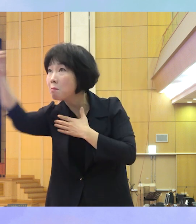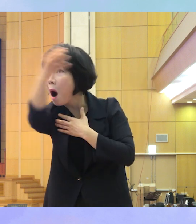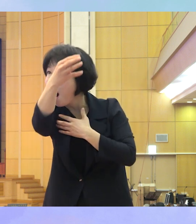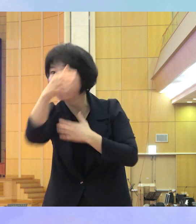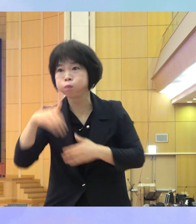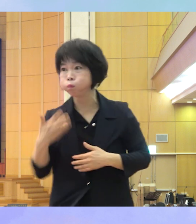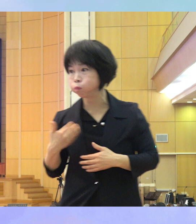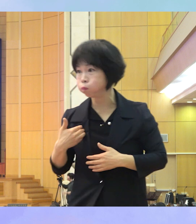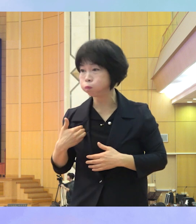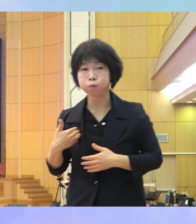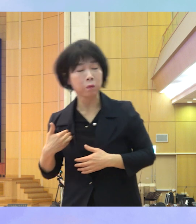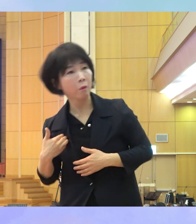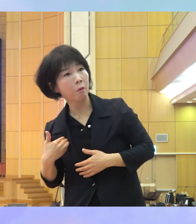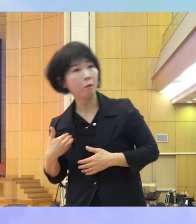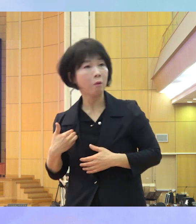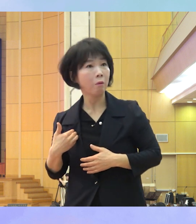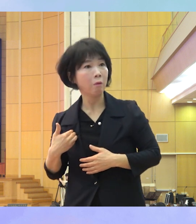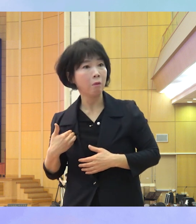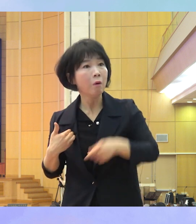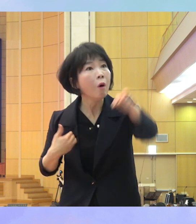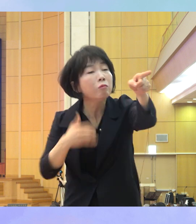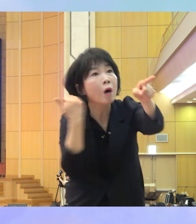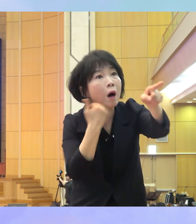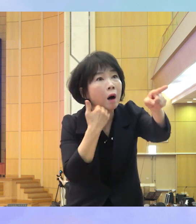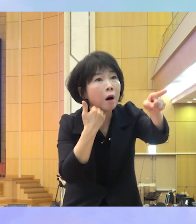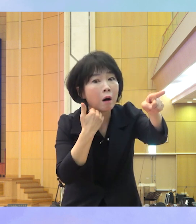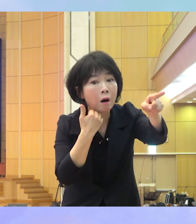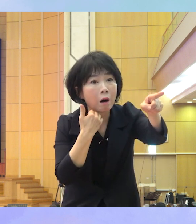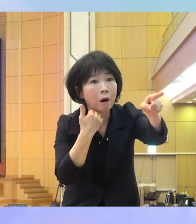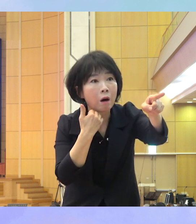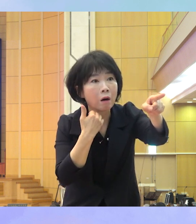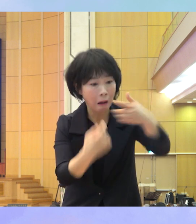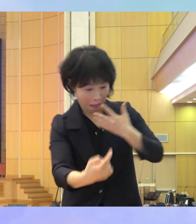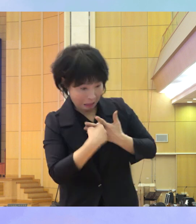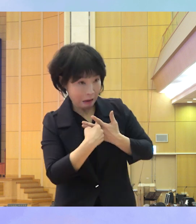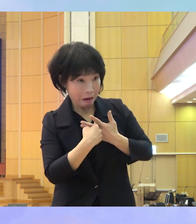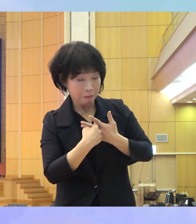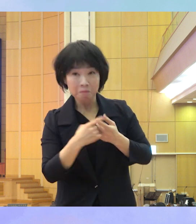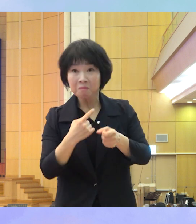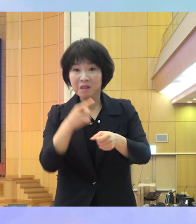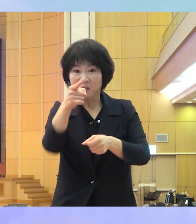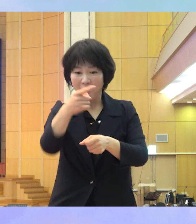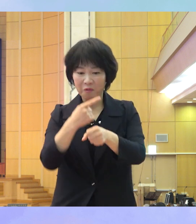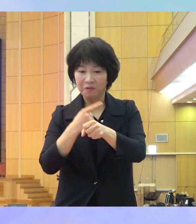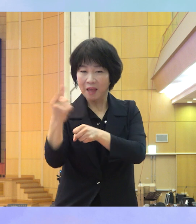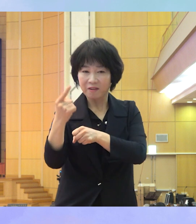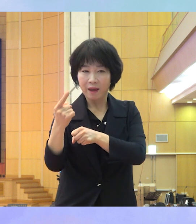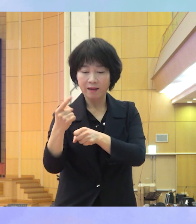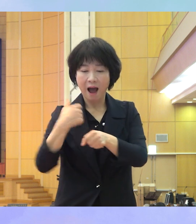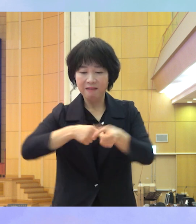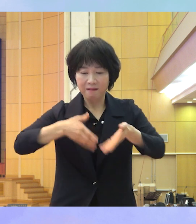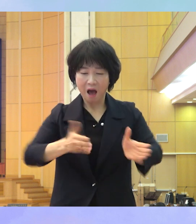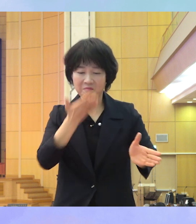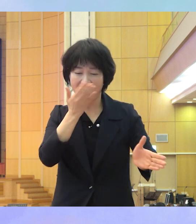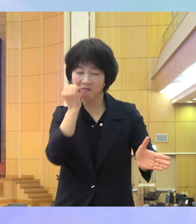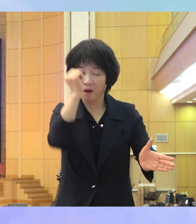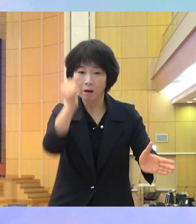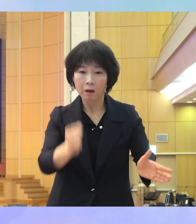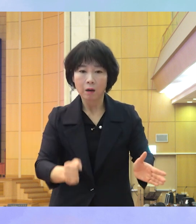이렇게 내가 아들을 낳을 수 있다, 우리 아내에게 아들이 낳을 수 있다 라고 이런 말을 하냐